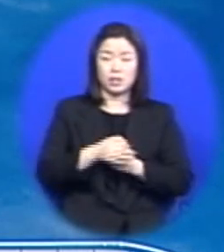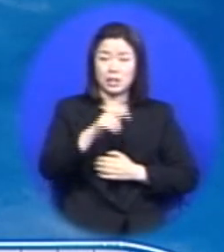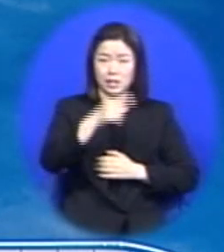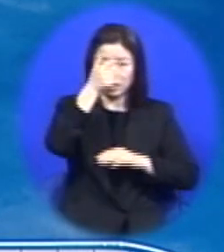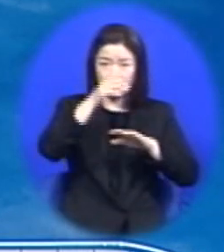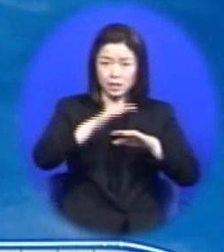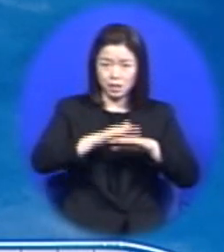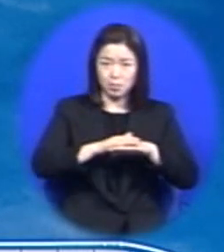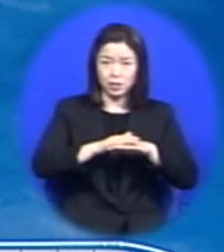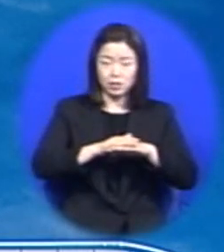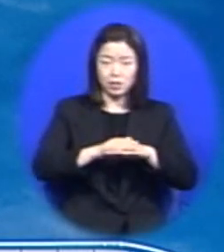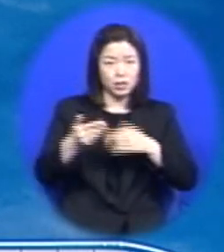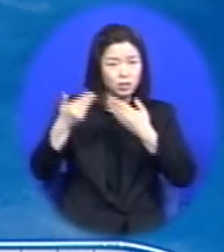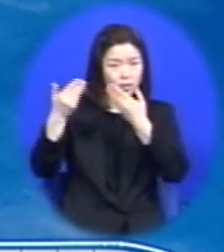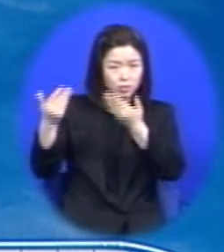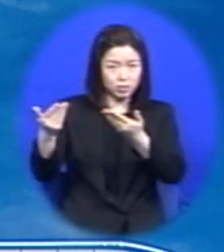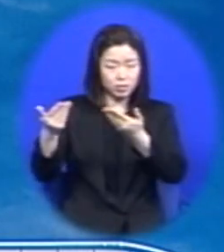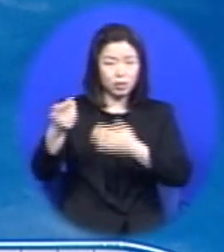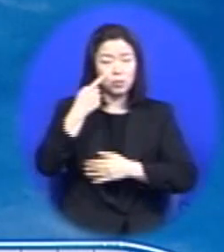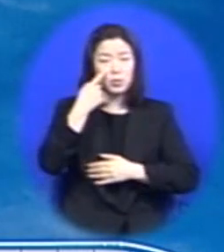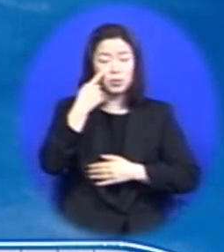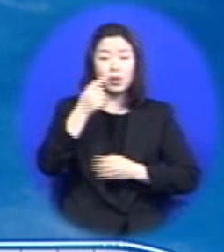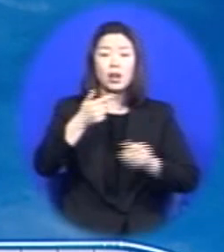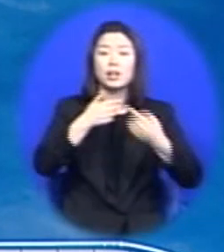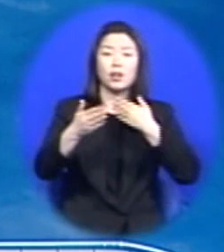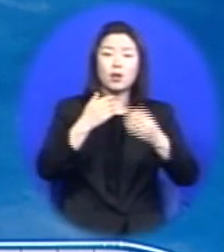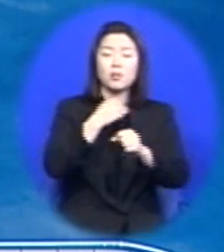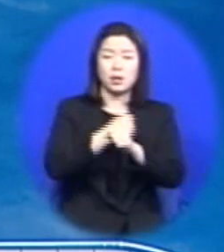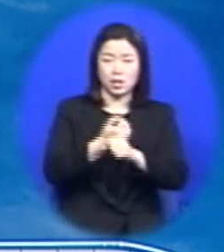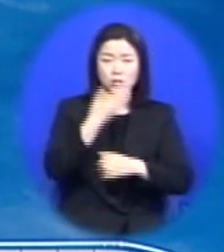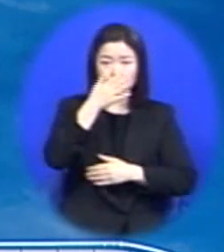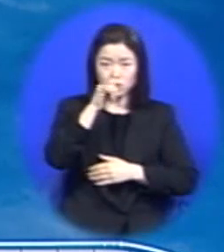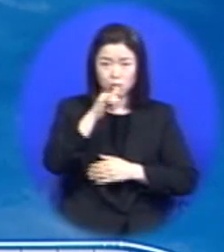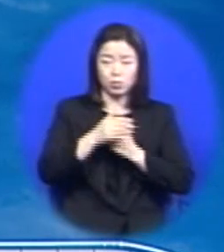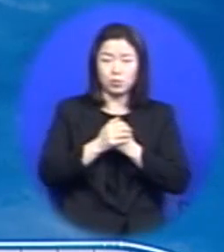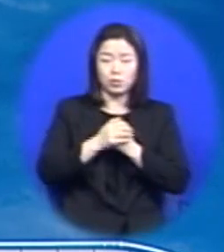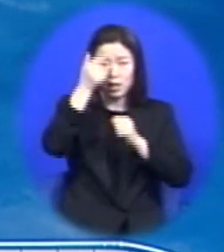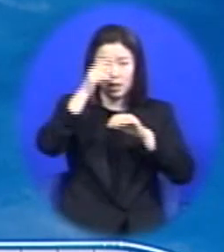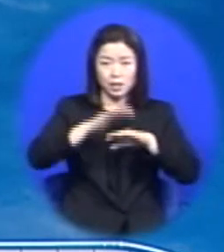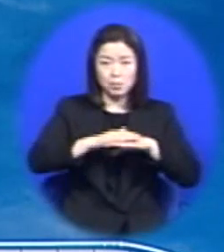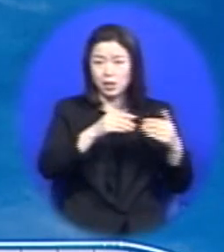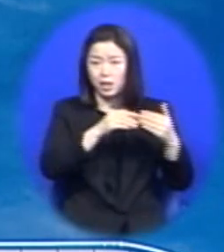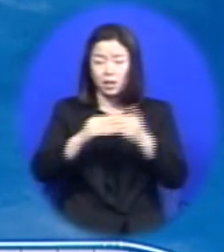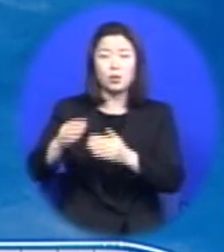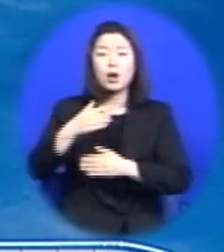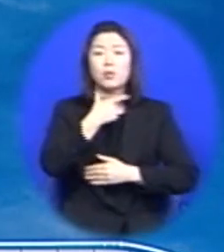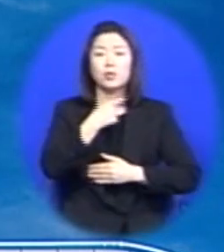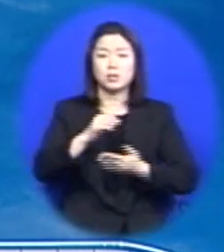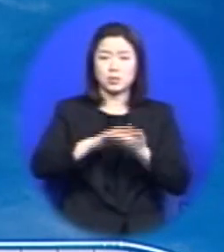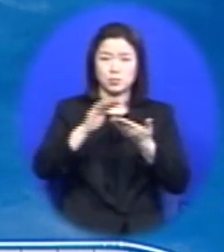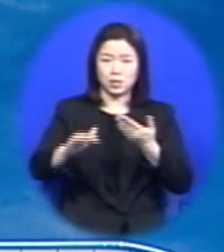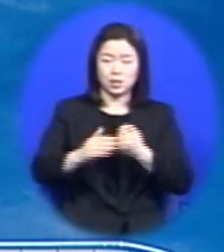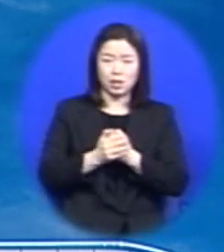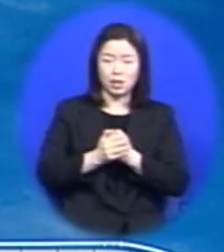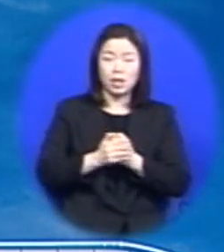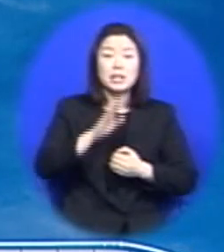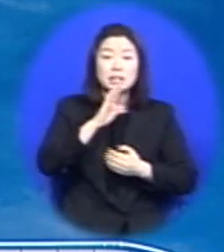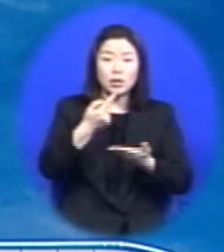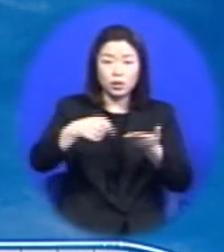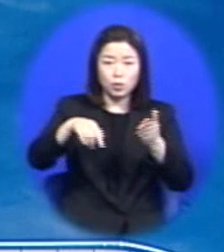예배를 드려보도록, 그런 경험을 하도록 그렇게 예배를 인도하고 싶어요.